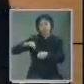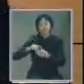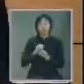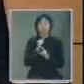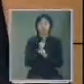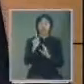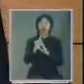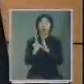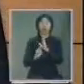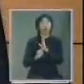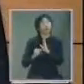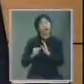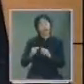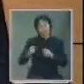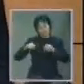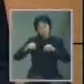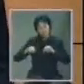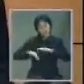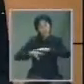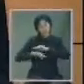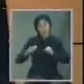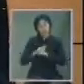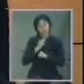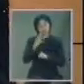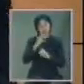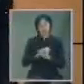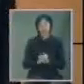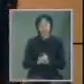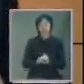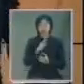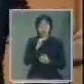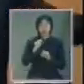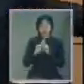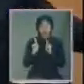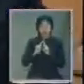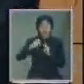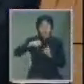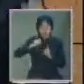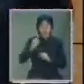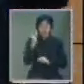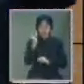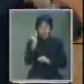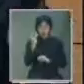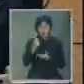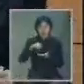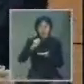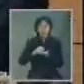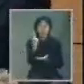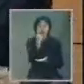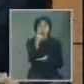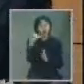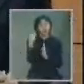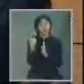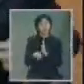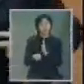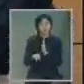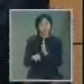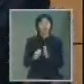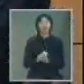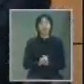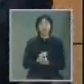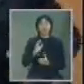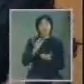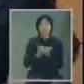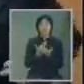ามกฎหมายอยู่แล้วกรรมการ2/9เซ็น1ไม่ประทับตาผิดเงินที่เข้าเม็ดไซอา